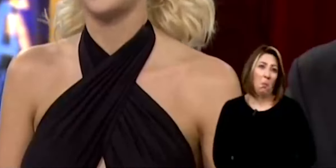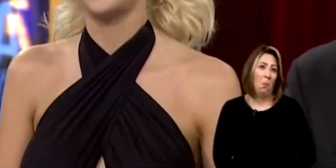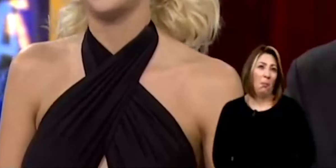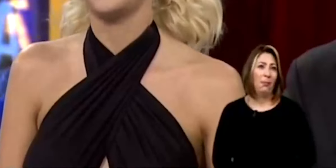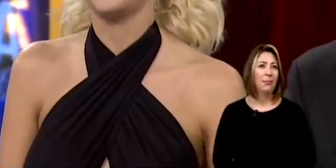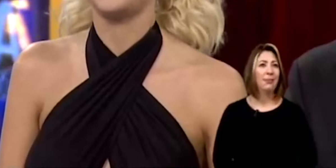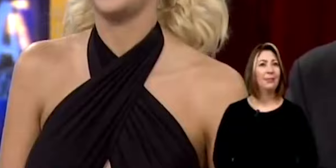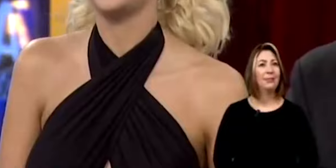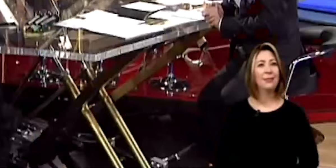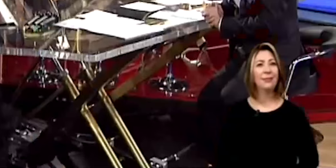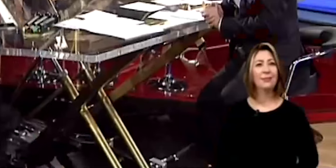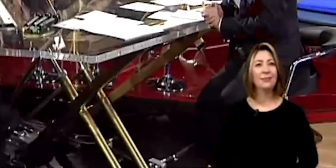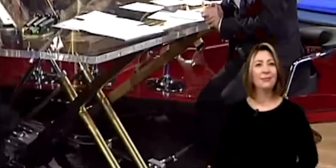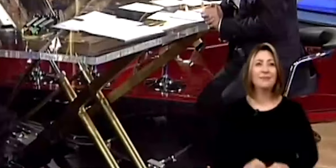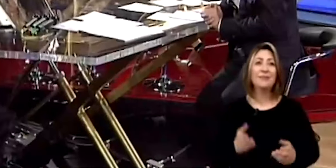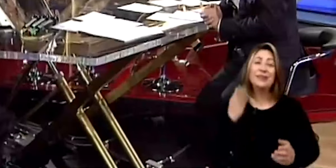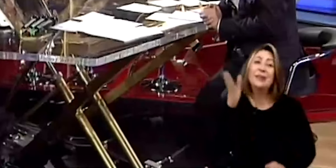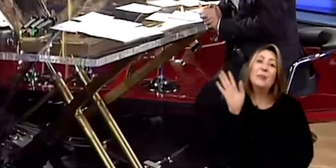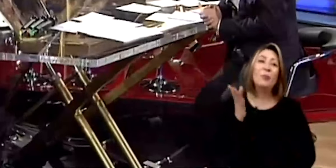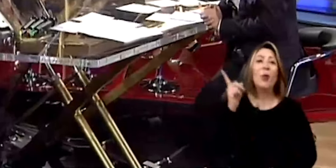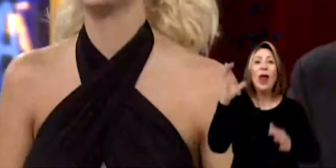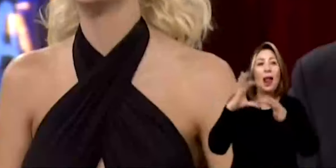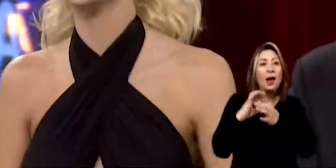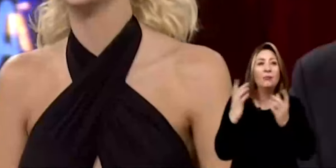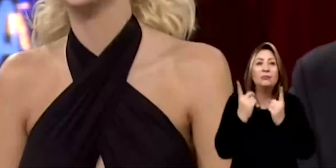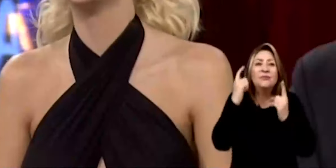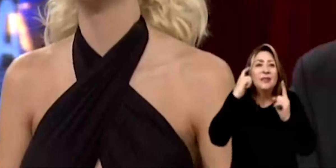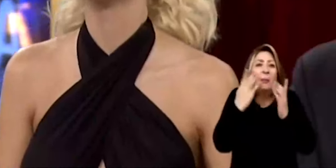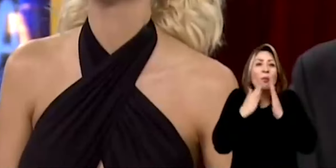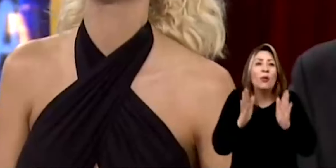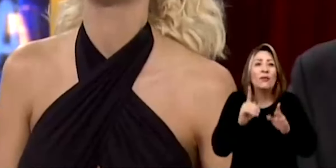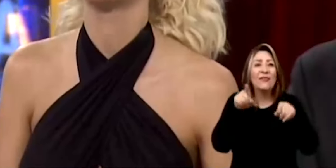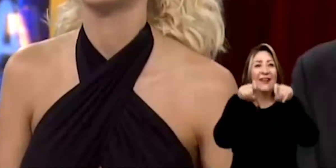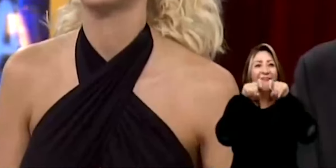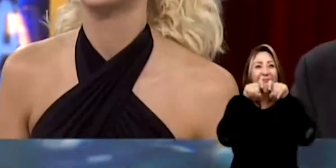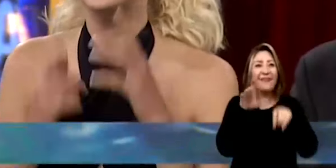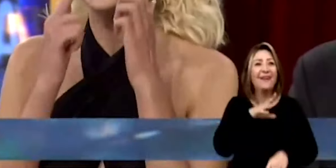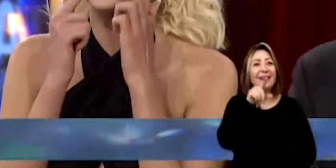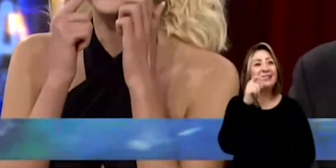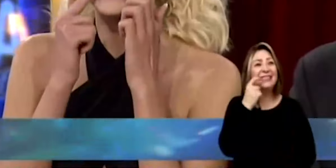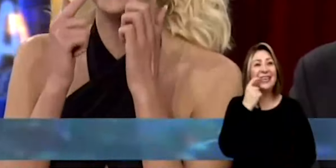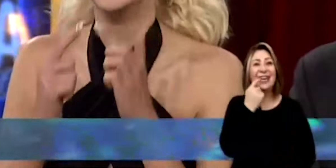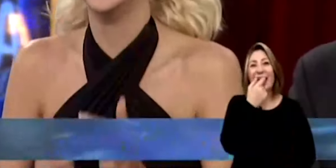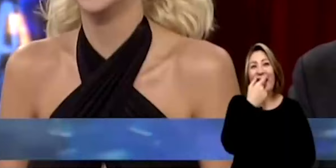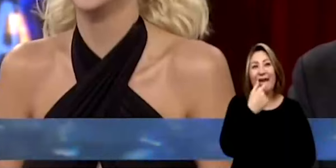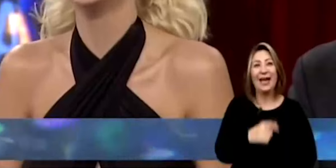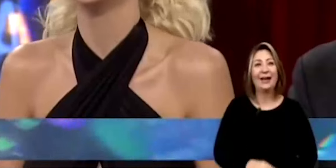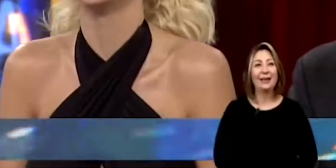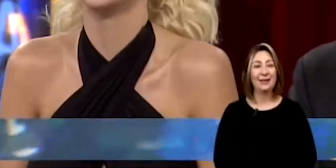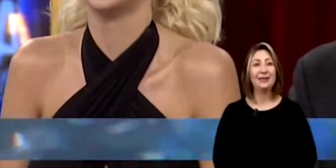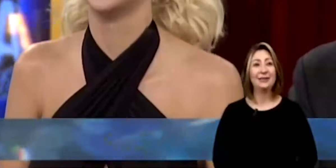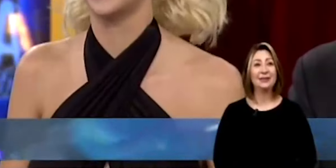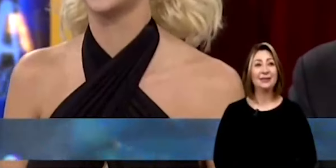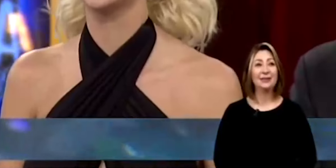yani. Hayda. Gitmediğim için orayla ilgili bir fikrim yok sanırım. Şurada bir vampir dişiniz var. O, iki tane. İki tane mi